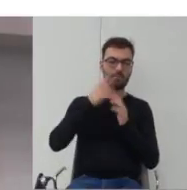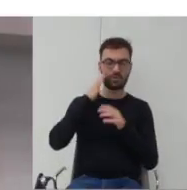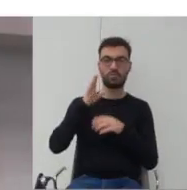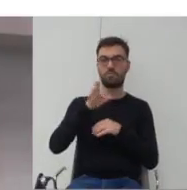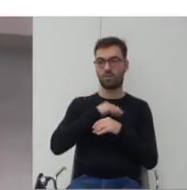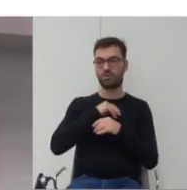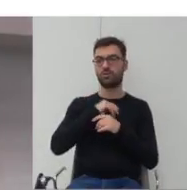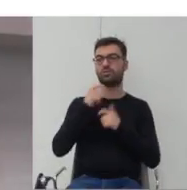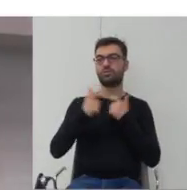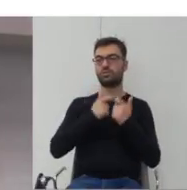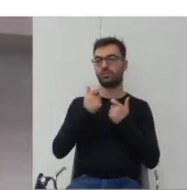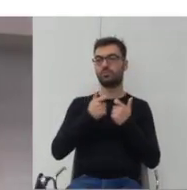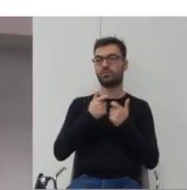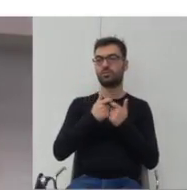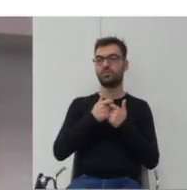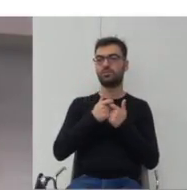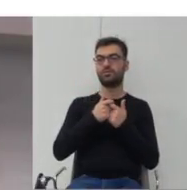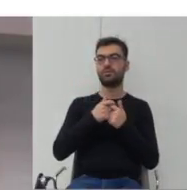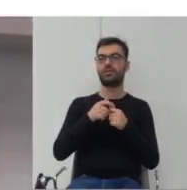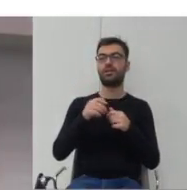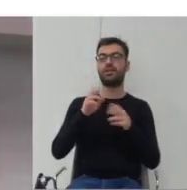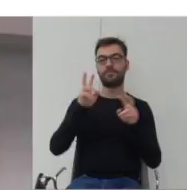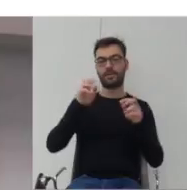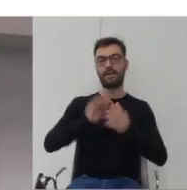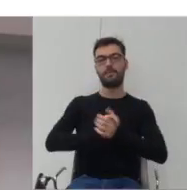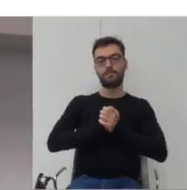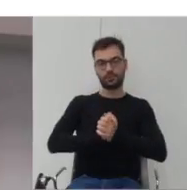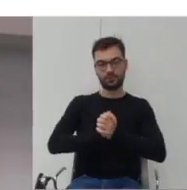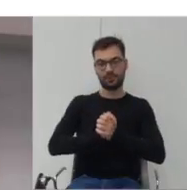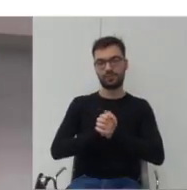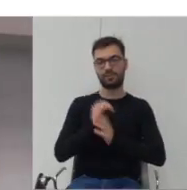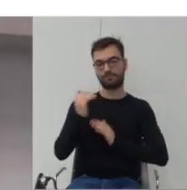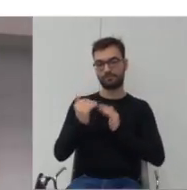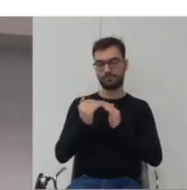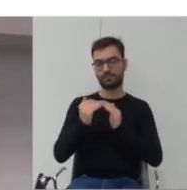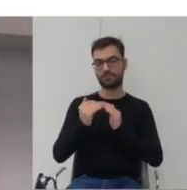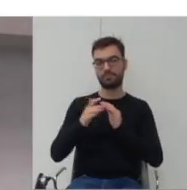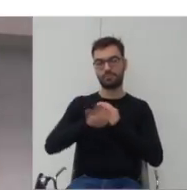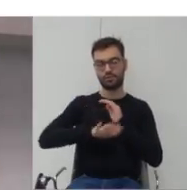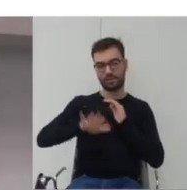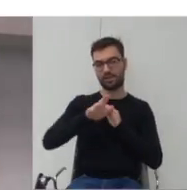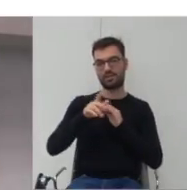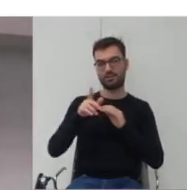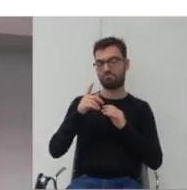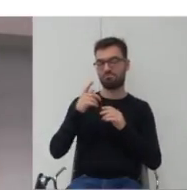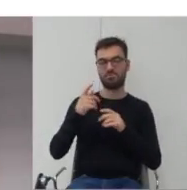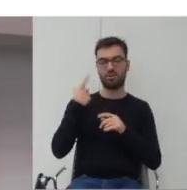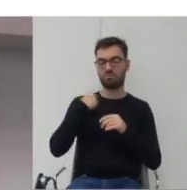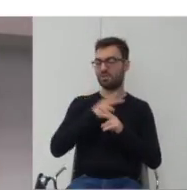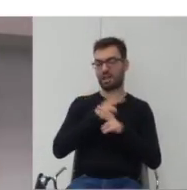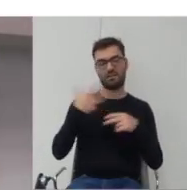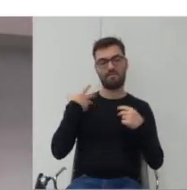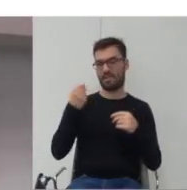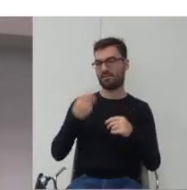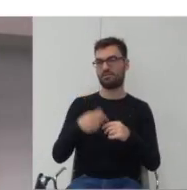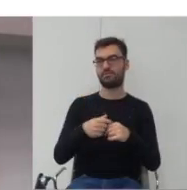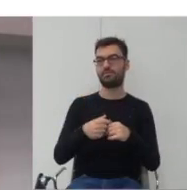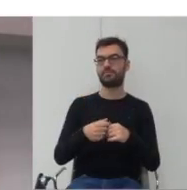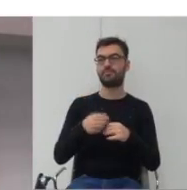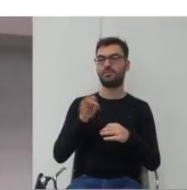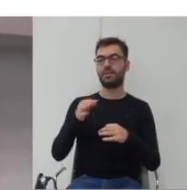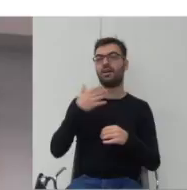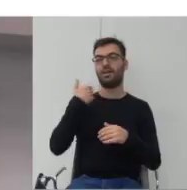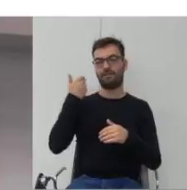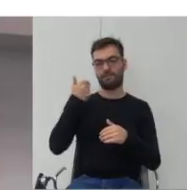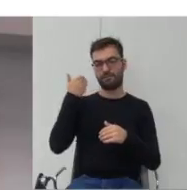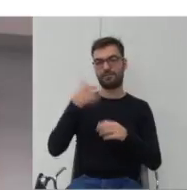możliwe jest zaaranżowanie przyjaznej przestrzeni dla osoby w każdym wieku. Bo oczywiście tutaj dzisiaj mówimy do